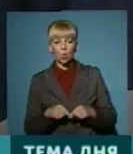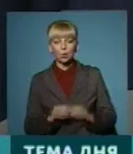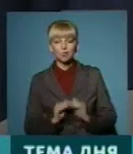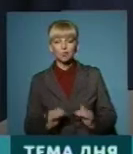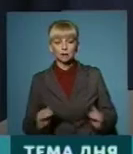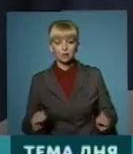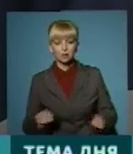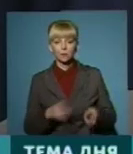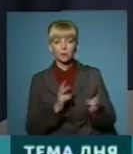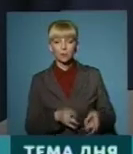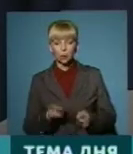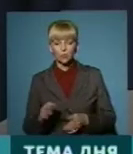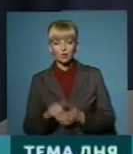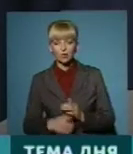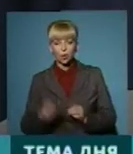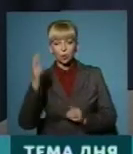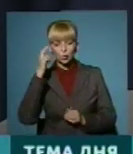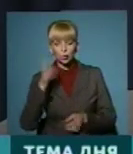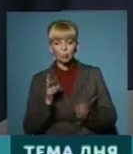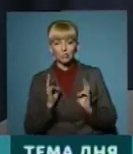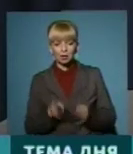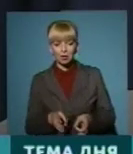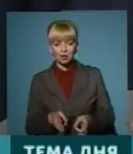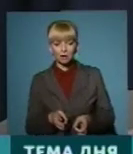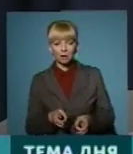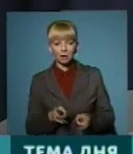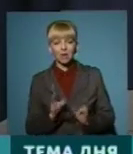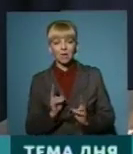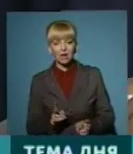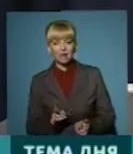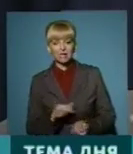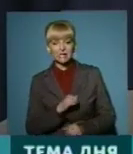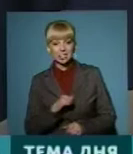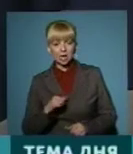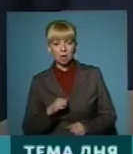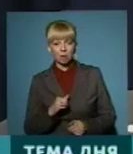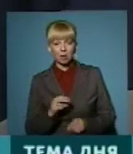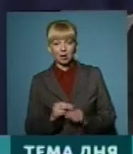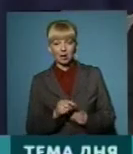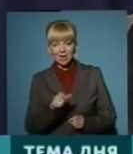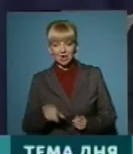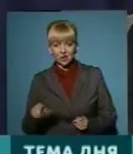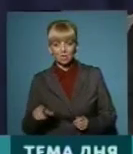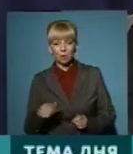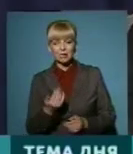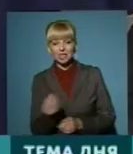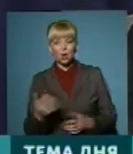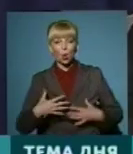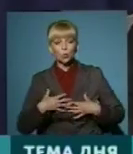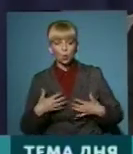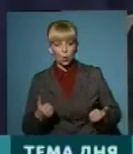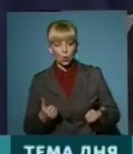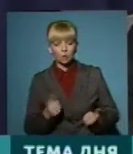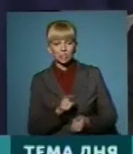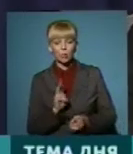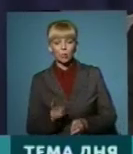дітей, постраждалих від Чорнобильської трагедії, то як із самими тоді ліквідаторами, з їхнім оздоровленням, і з